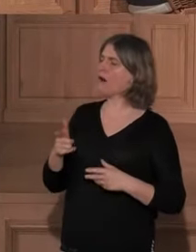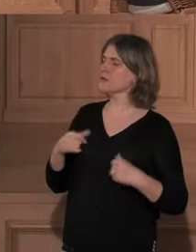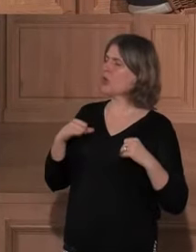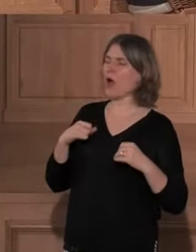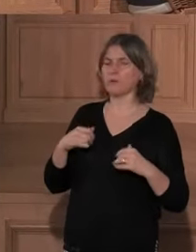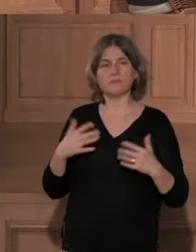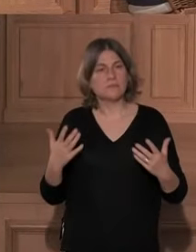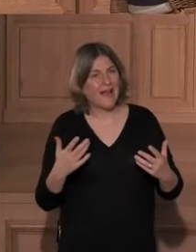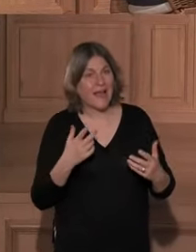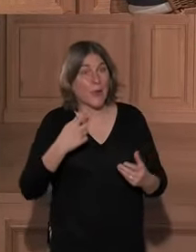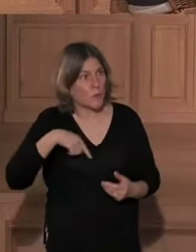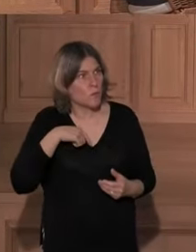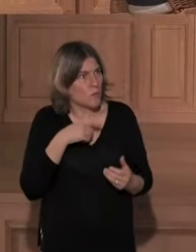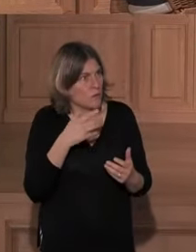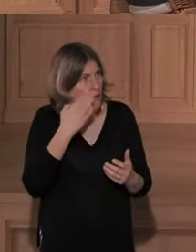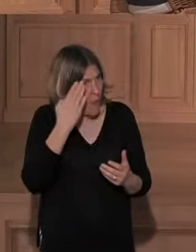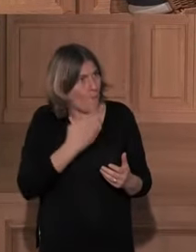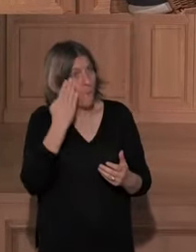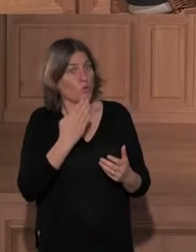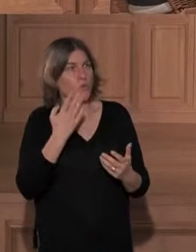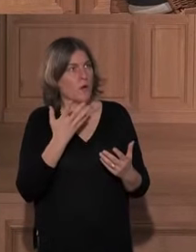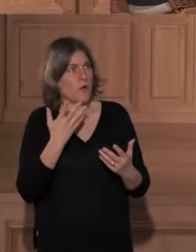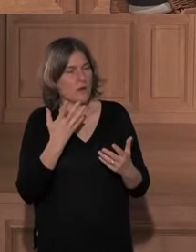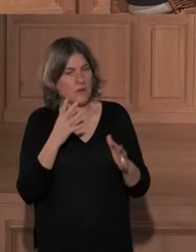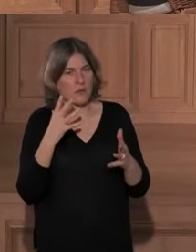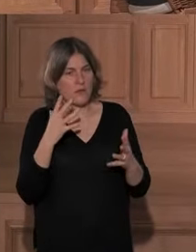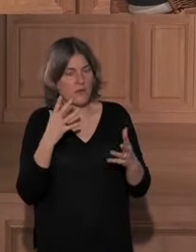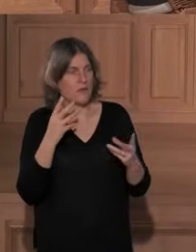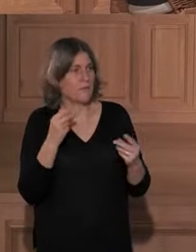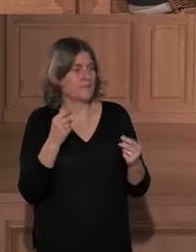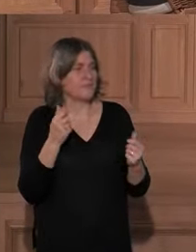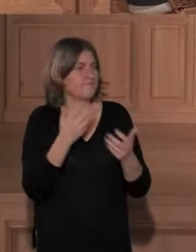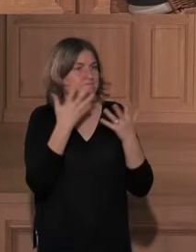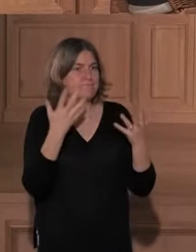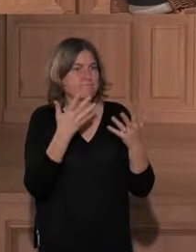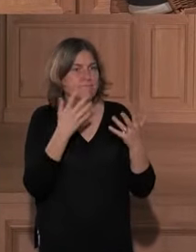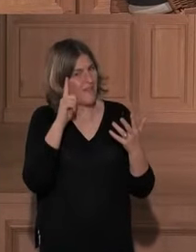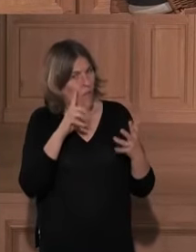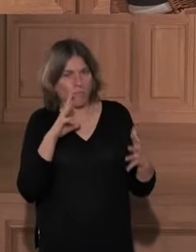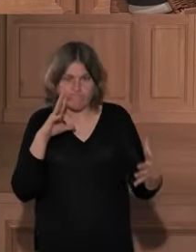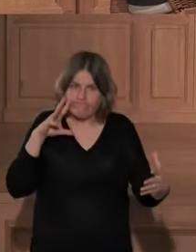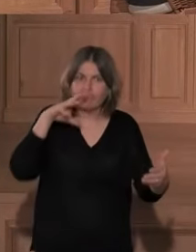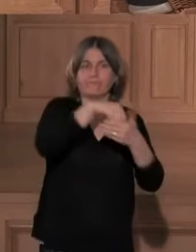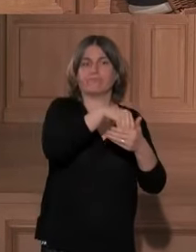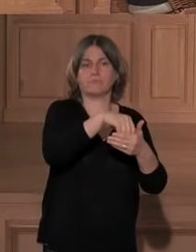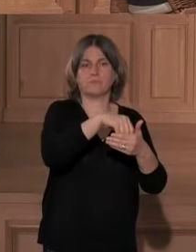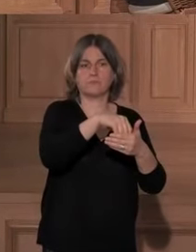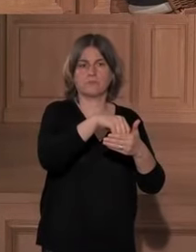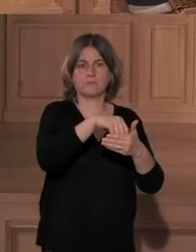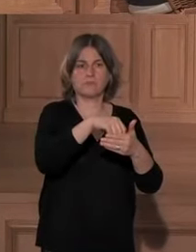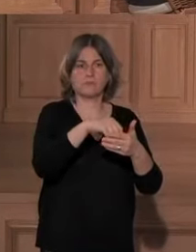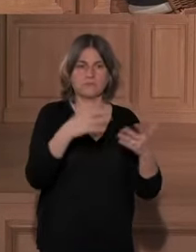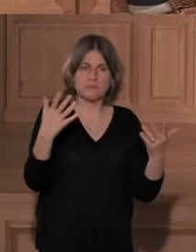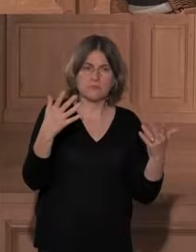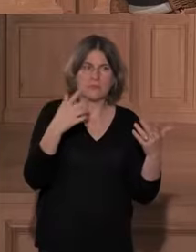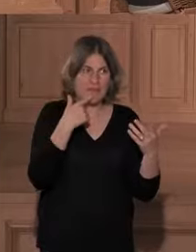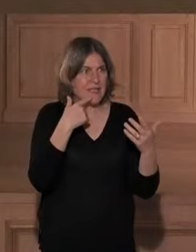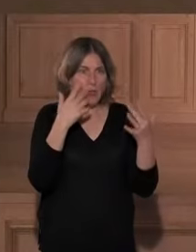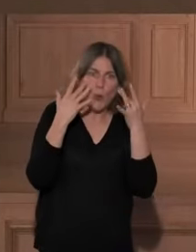écoutez, nous, on a besoin d'être toujours avec les autres. Pas seulement les religions, mais les cultures aussi,